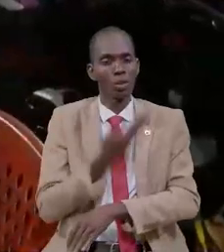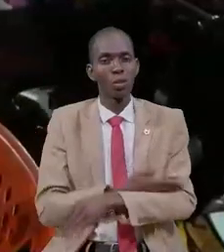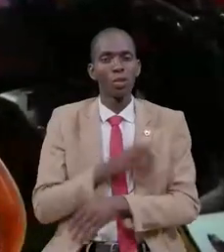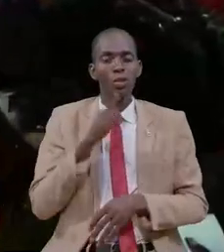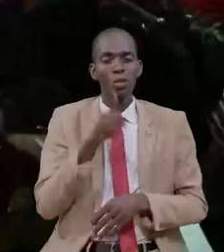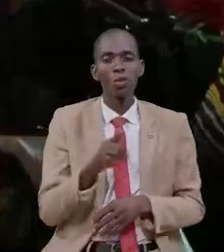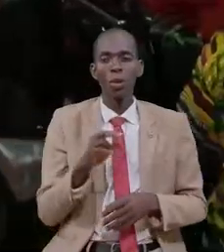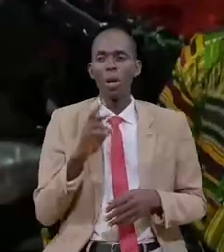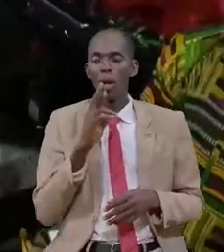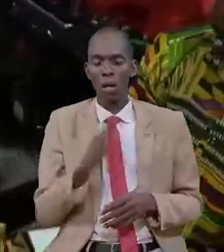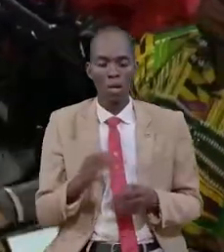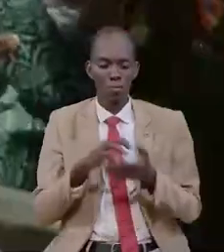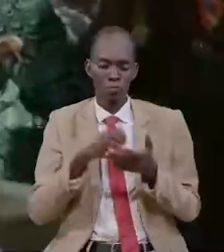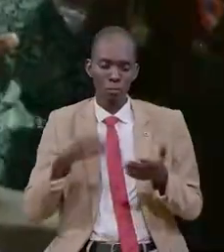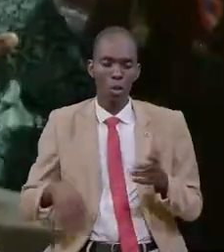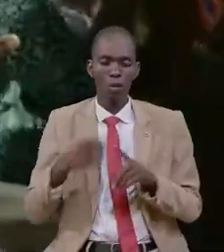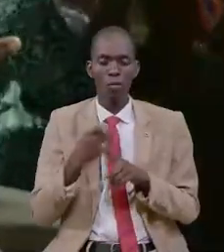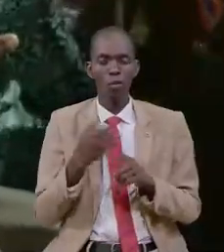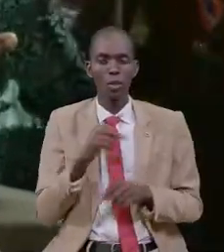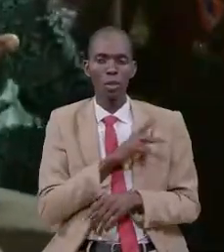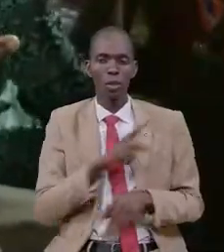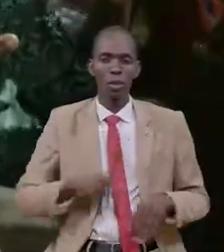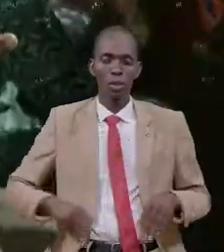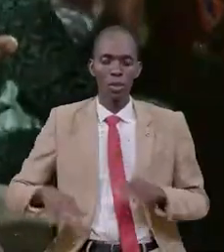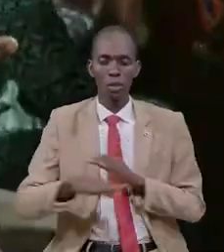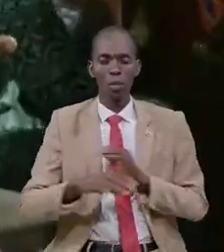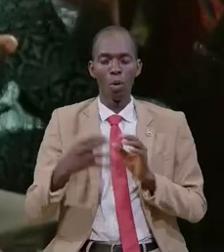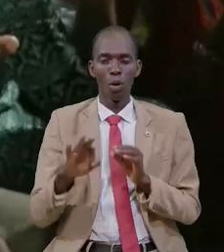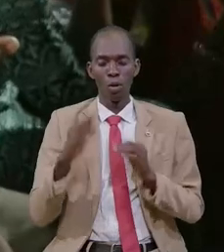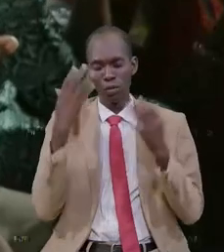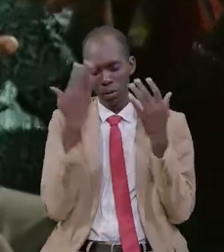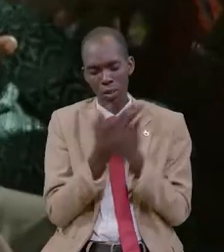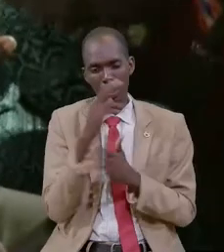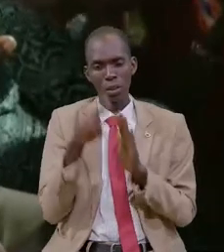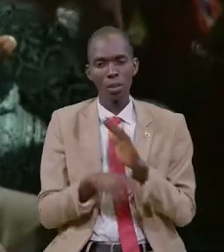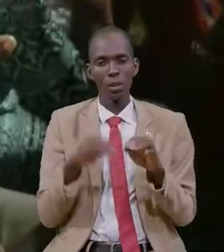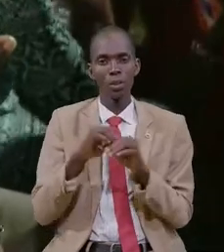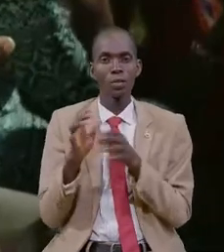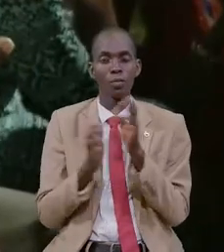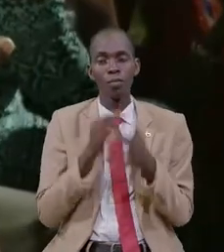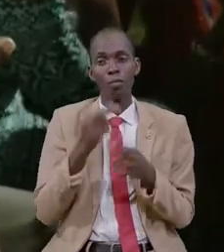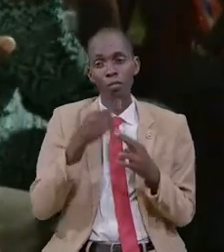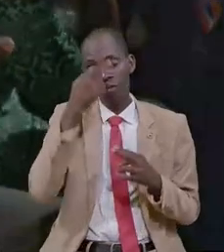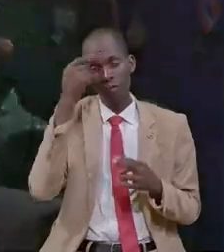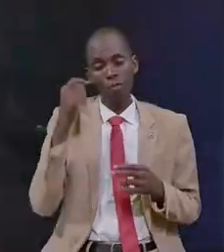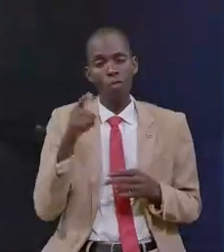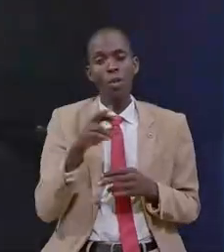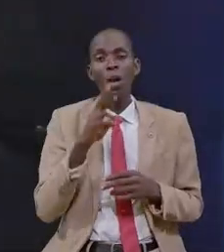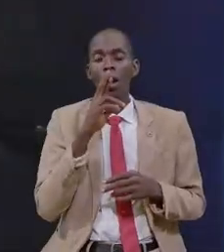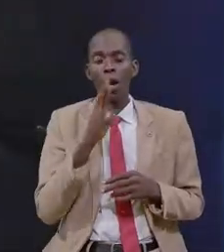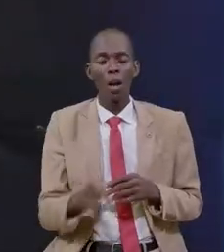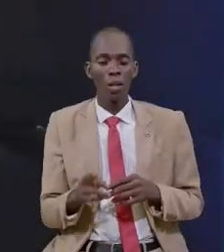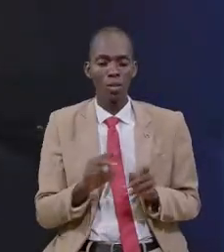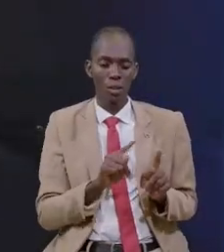es sorti du royaume des ténèbres et tu es transporté dans le royaume du